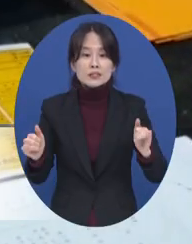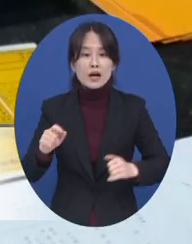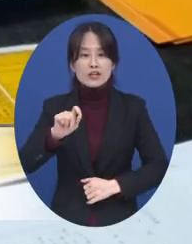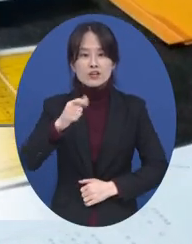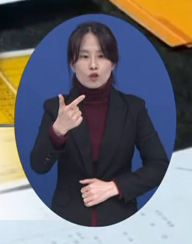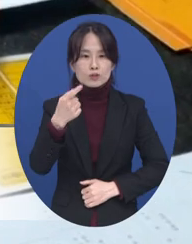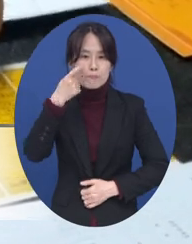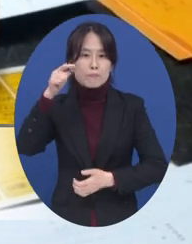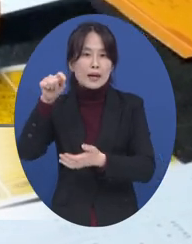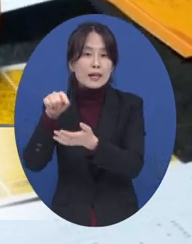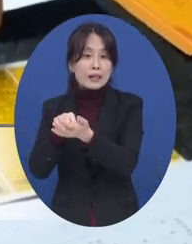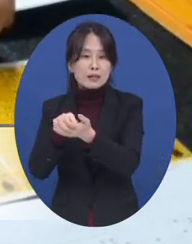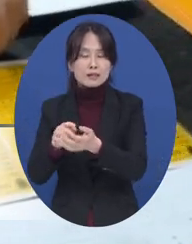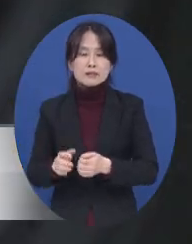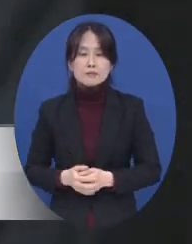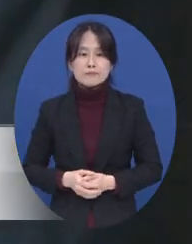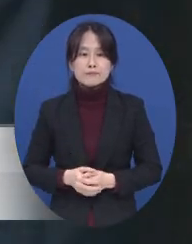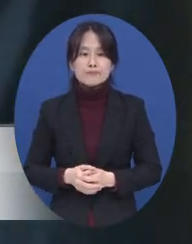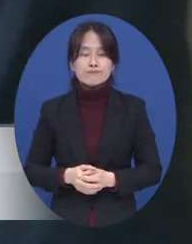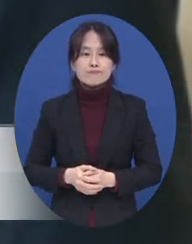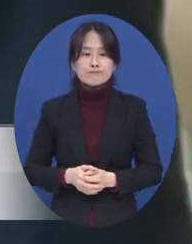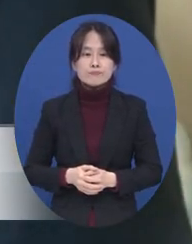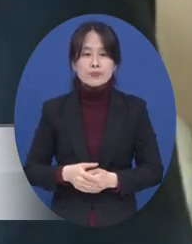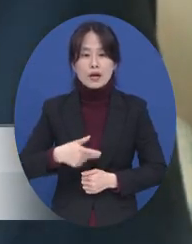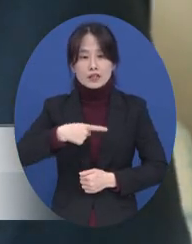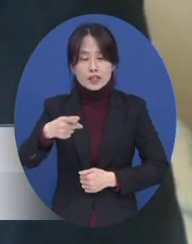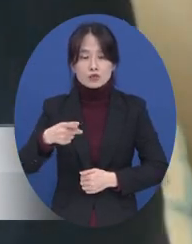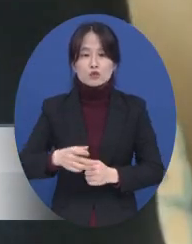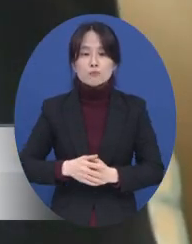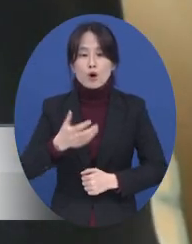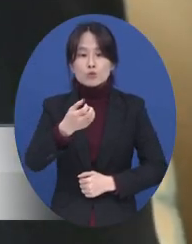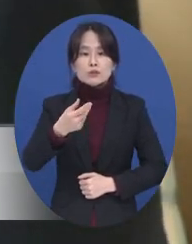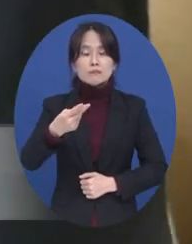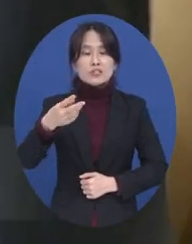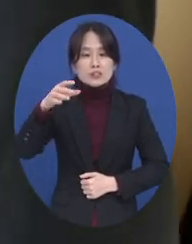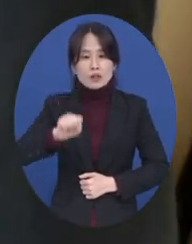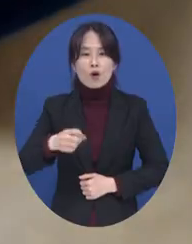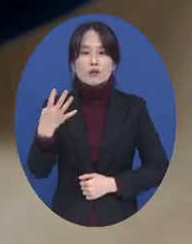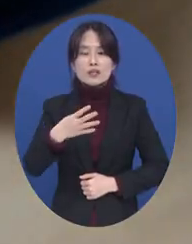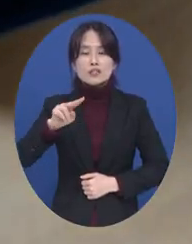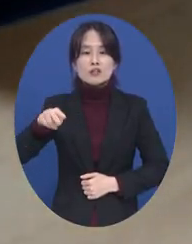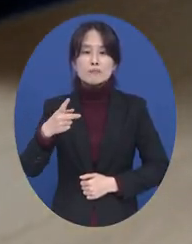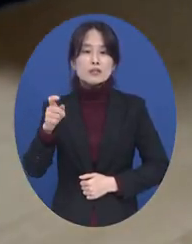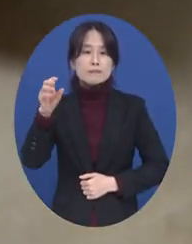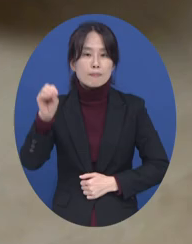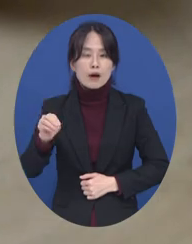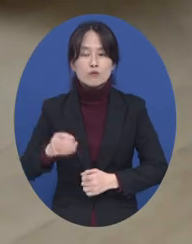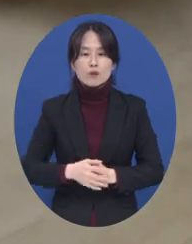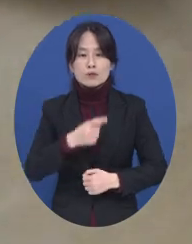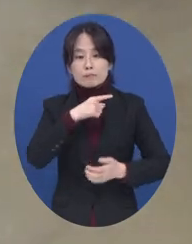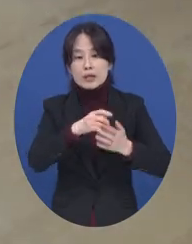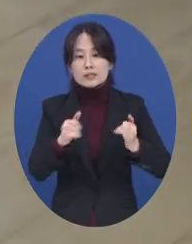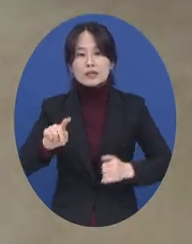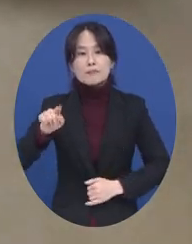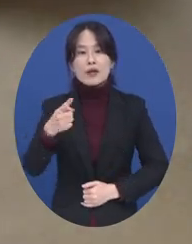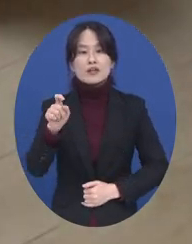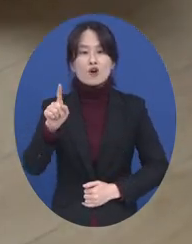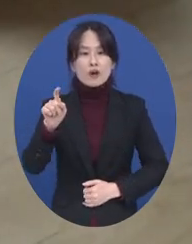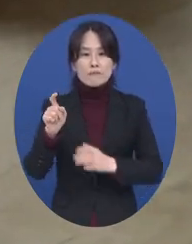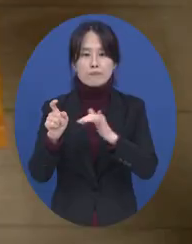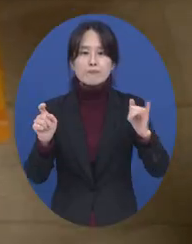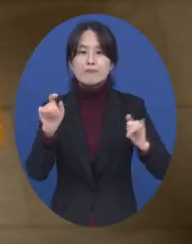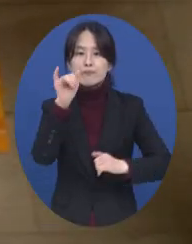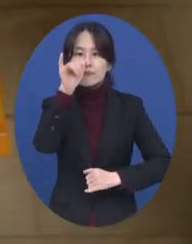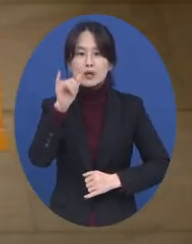16명을 적발해 씁니다 이들의 대출 규모는 90 2억 4천 210만 원 에 달하며 피해자는 100 11명의